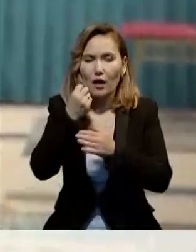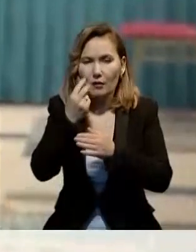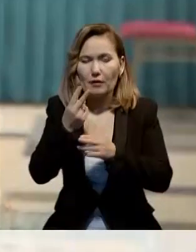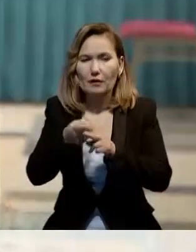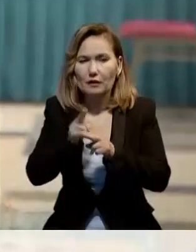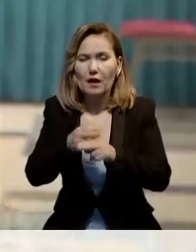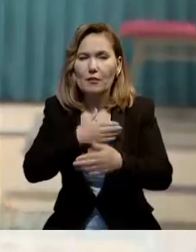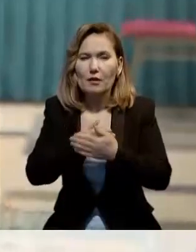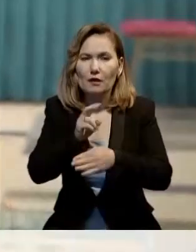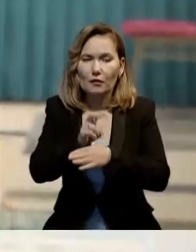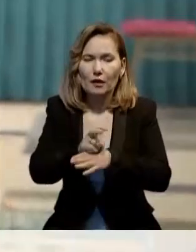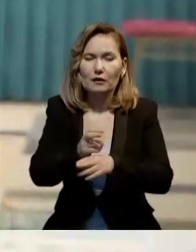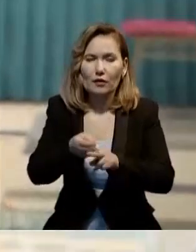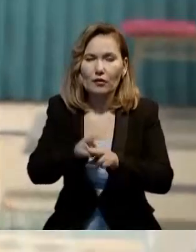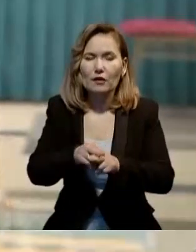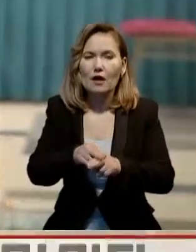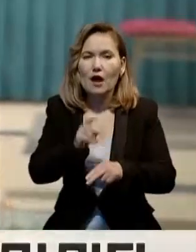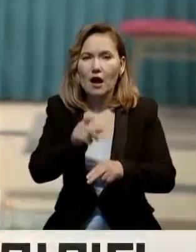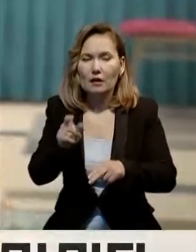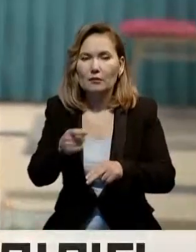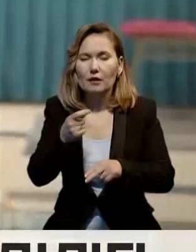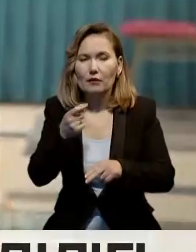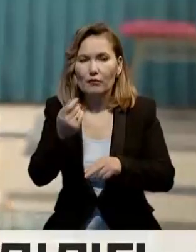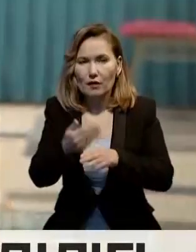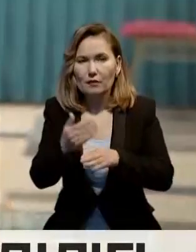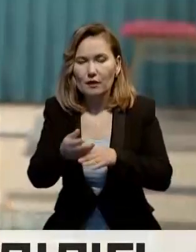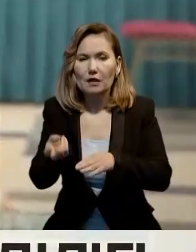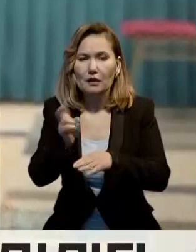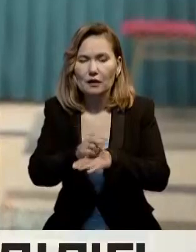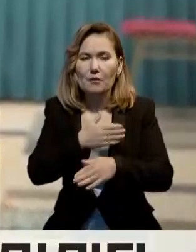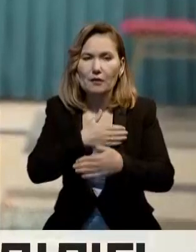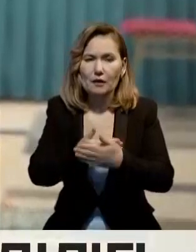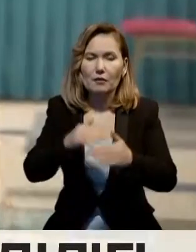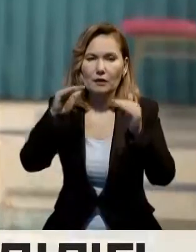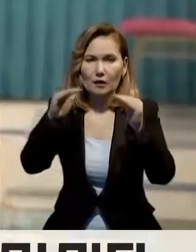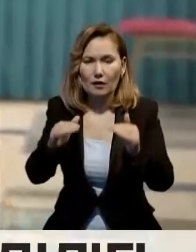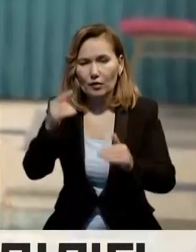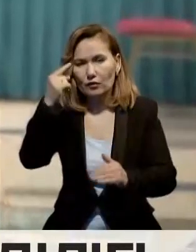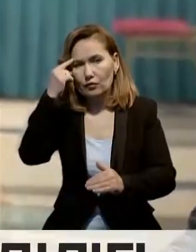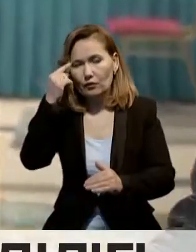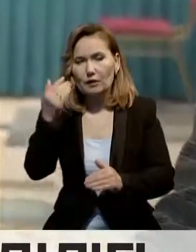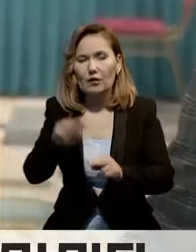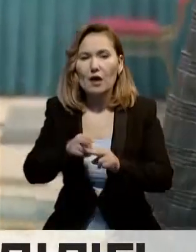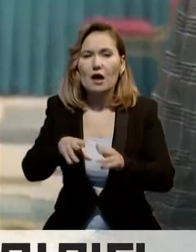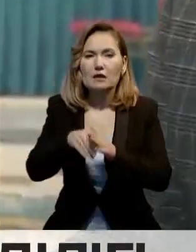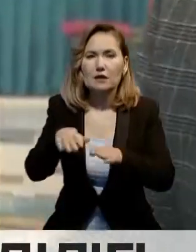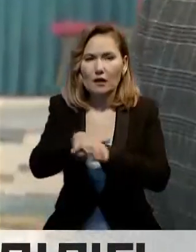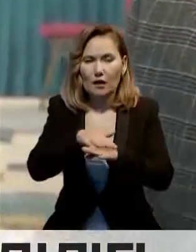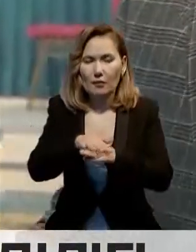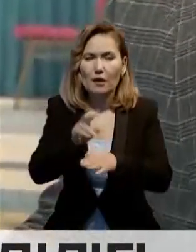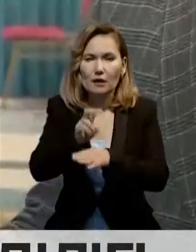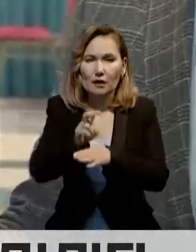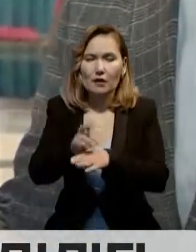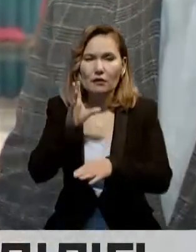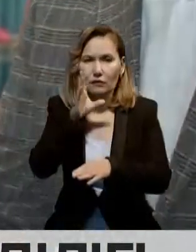біршама азайып, қазір санаулы сағатта минуттар қалып тұр. Енді белсенділік азаяды ғой деп ойлаймын енді. Сайлаушылардың соңғы қалғандар келіп